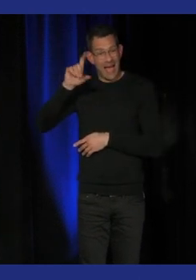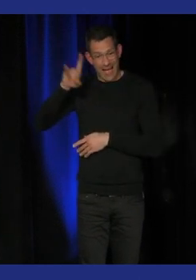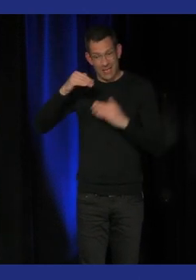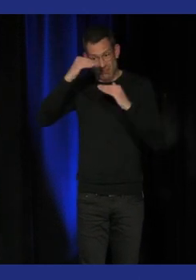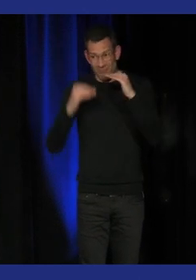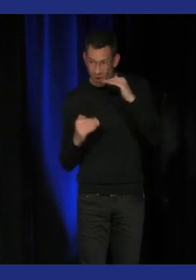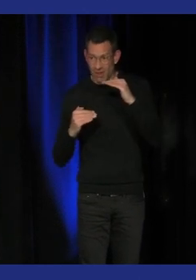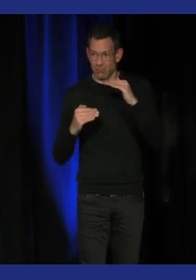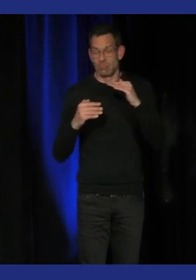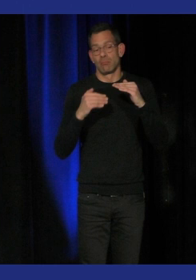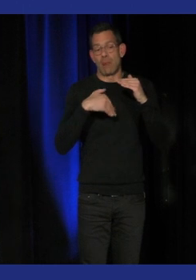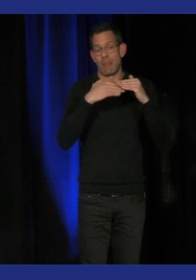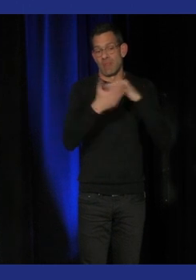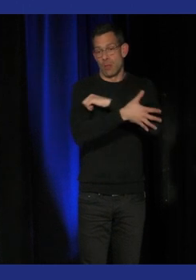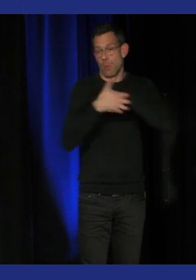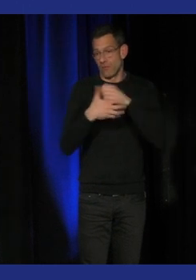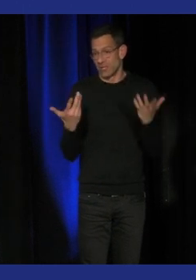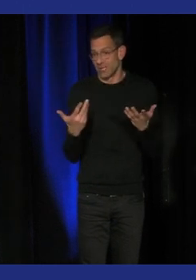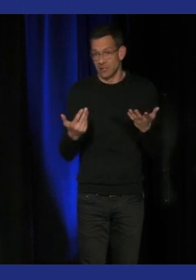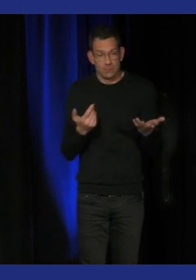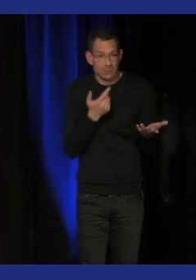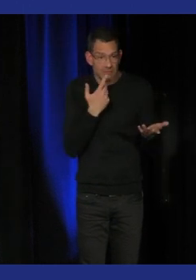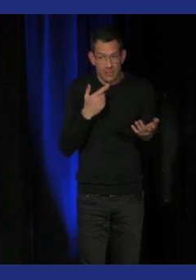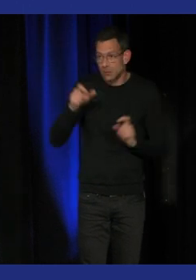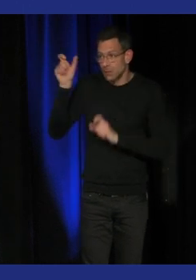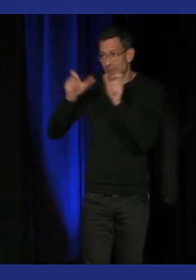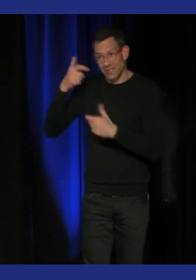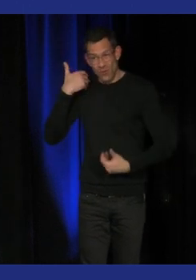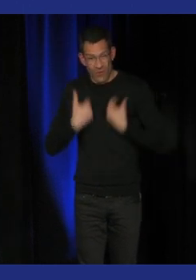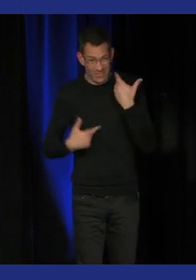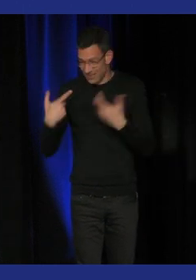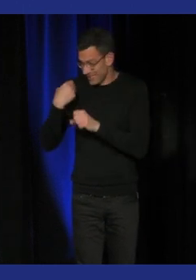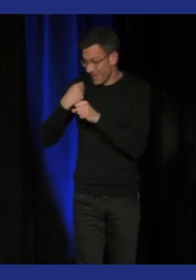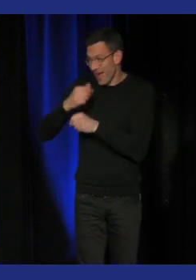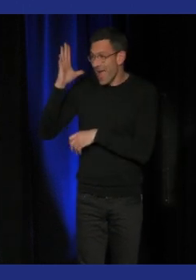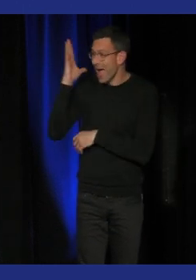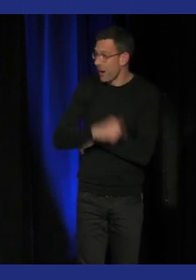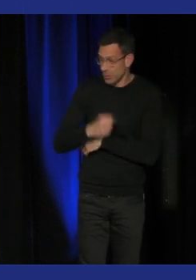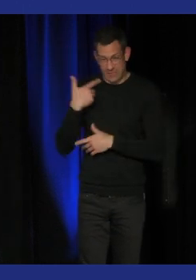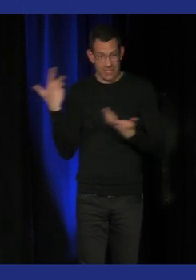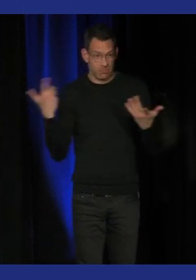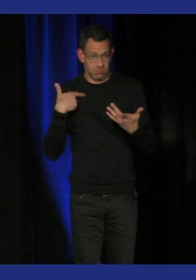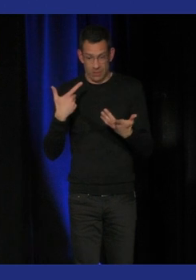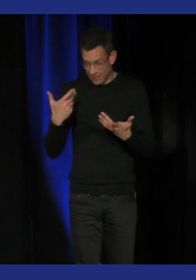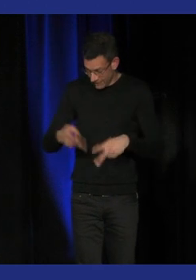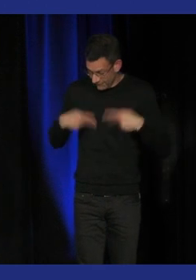seuil de pauvreté. Donc, en fait, ça veut dire que les personnes handicapées qui ne peuvent pas travailler et qui vivent de l'AAH sont condamnées à vivre toute